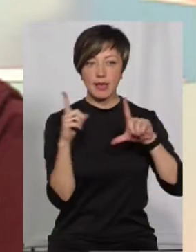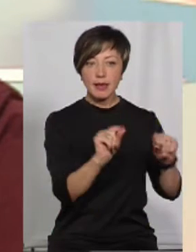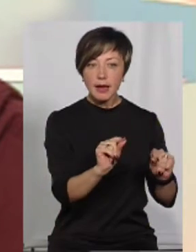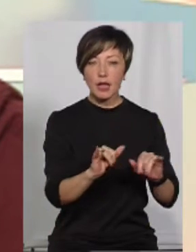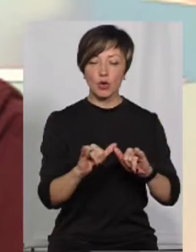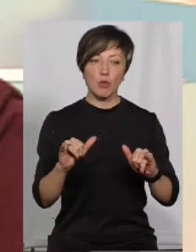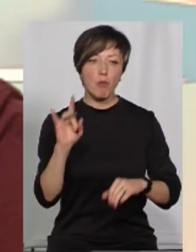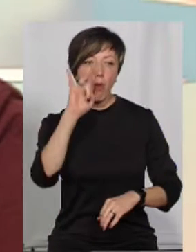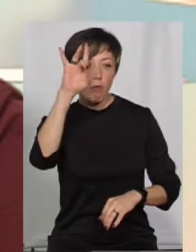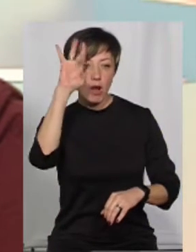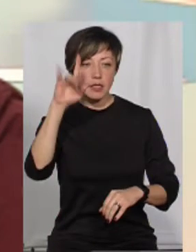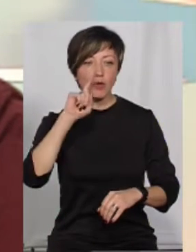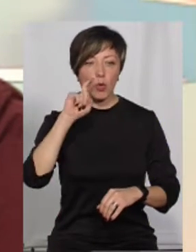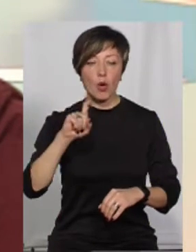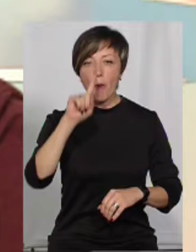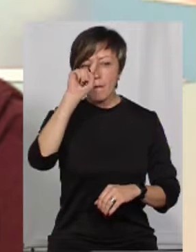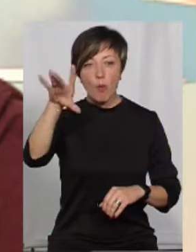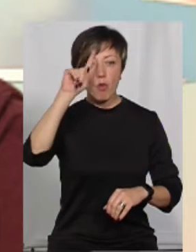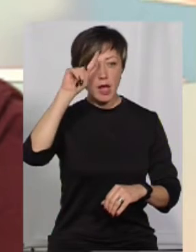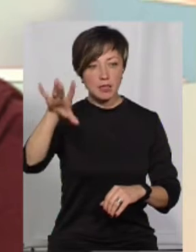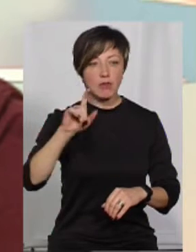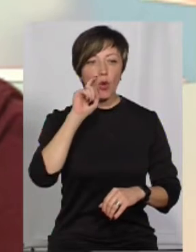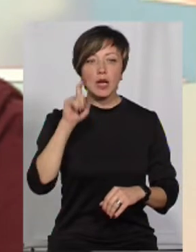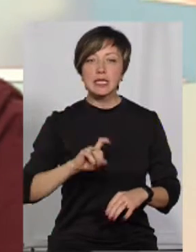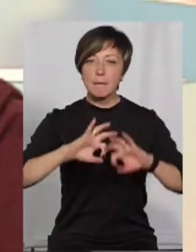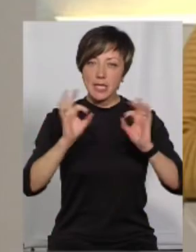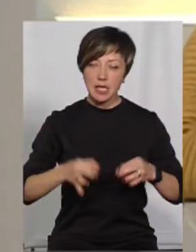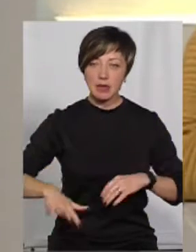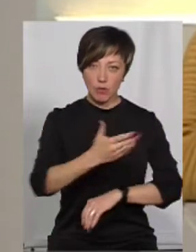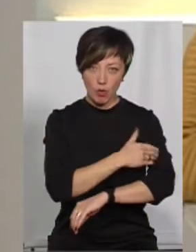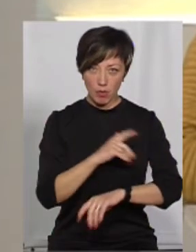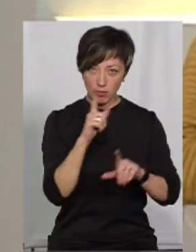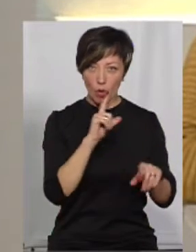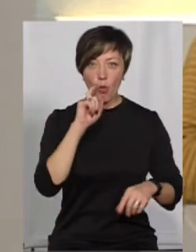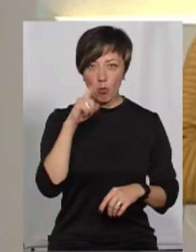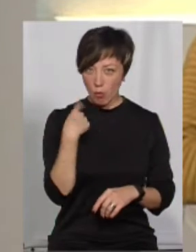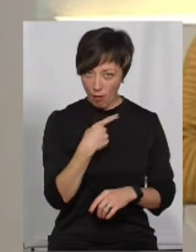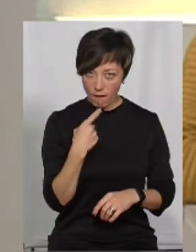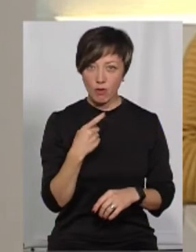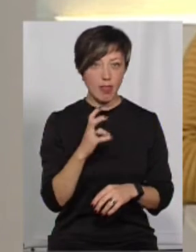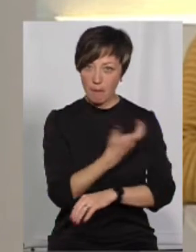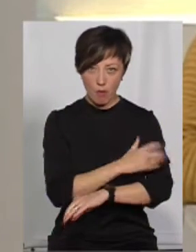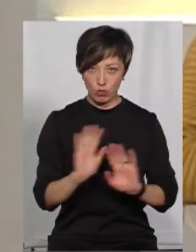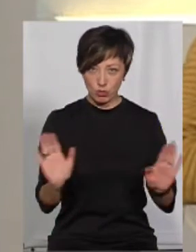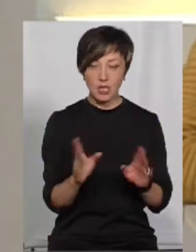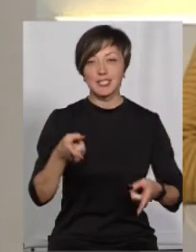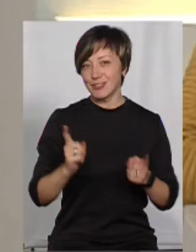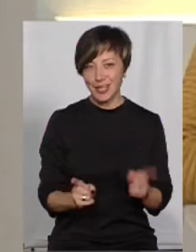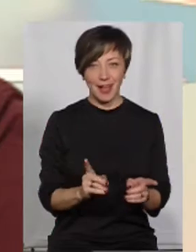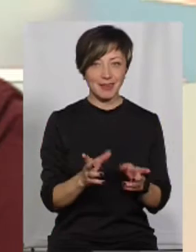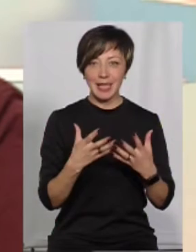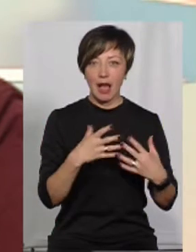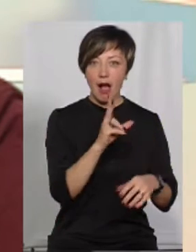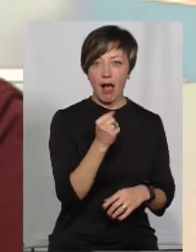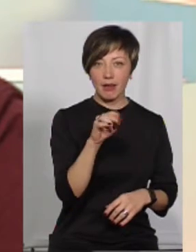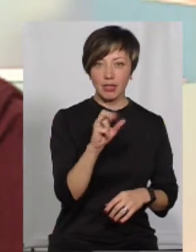і популяризували українське мистецтво на території Польщі. Тобто плануєте за кордоном виступати українською мовою, не польською? Ну, звичайно, Кайдашева